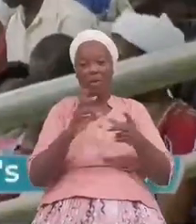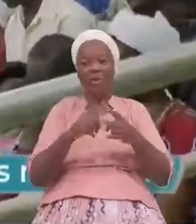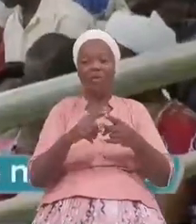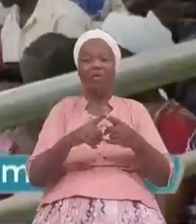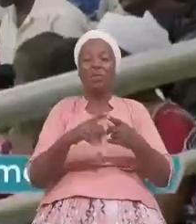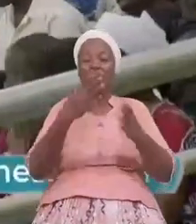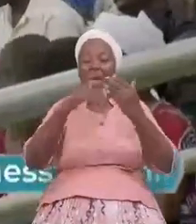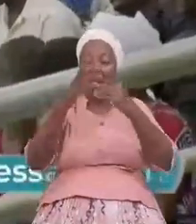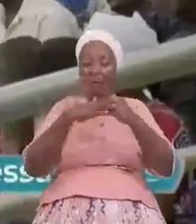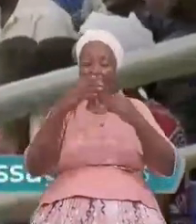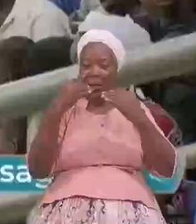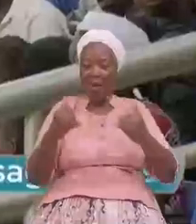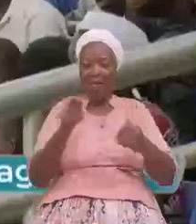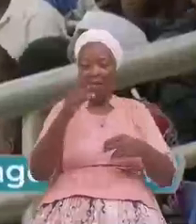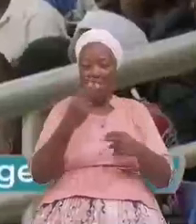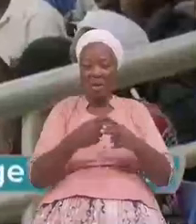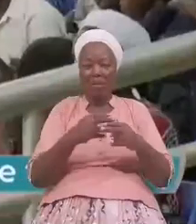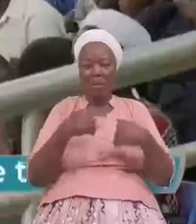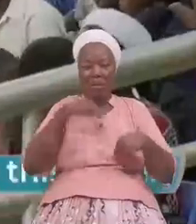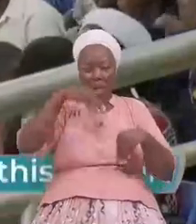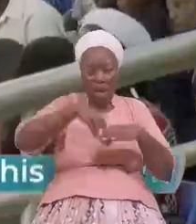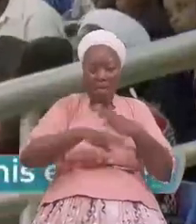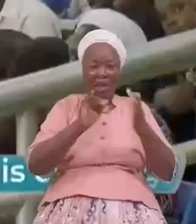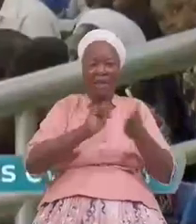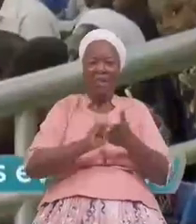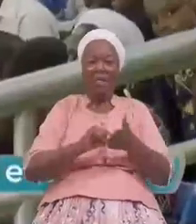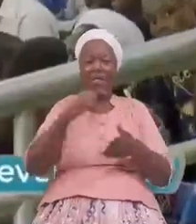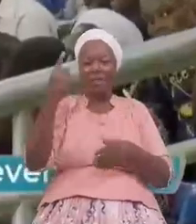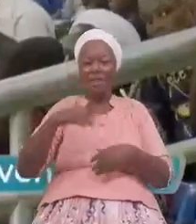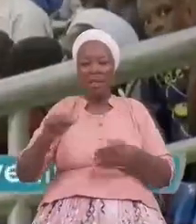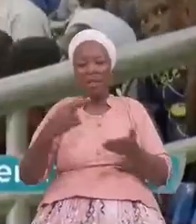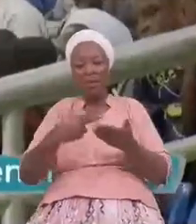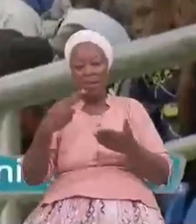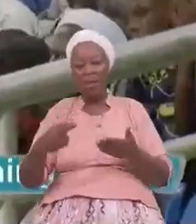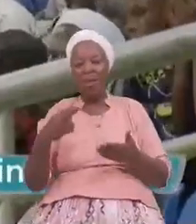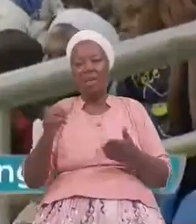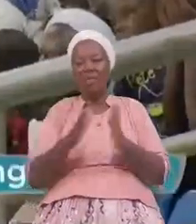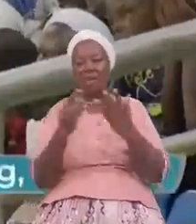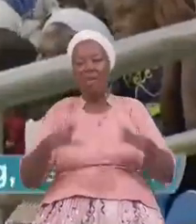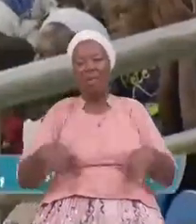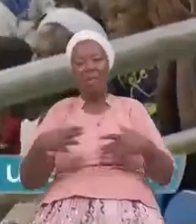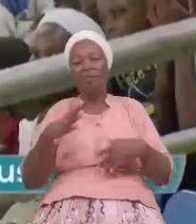Ton nom est entré dans le registre de Dieu. Ton statut a changé.